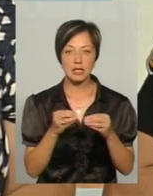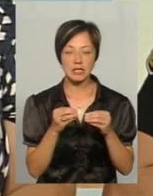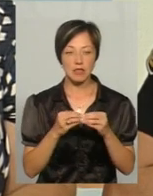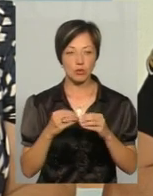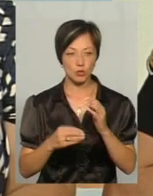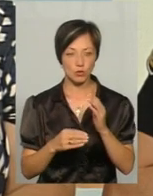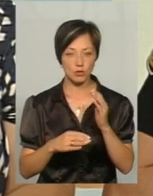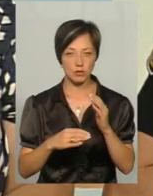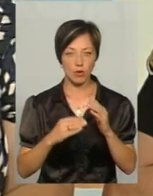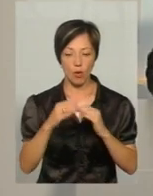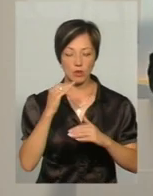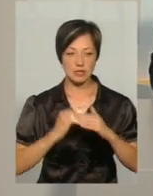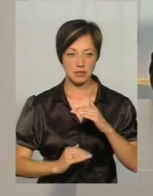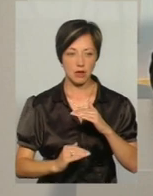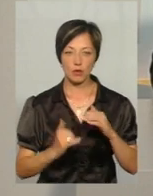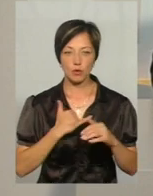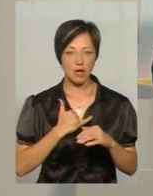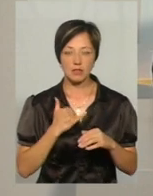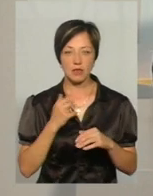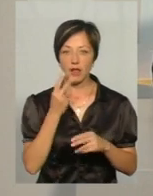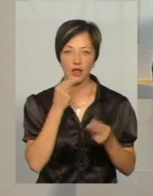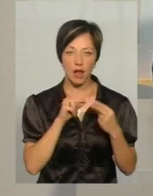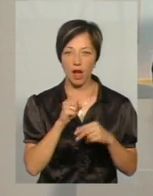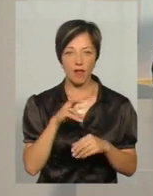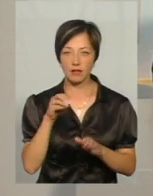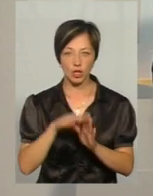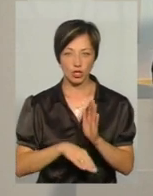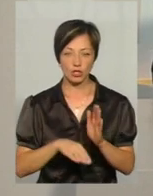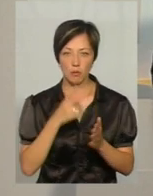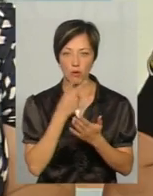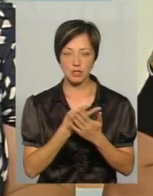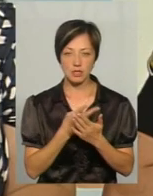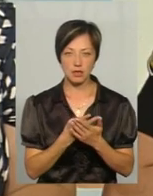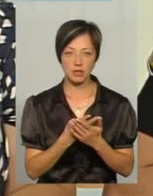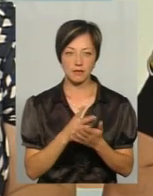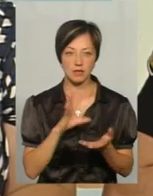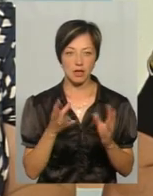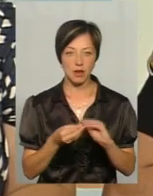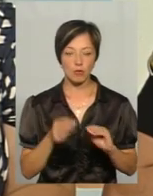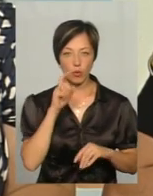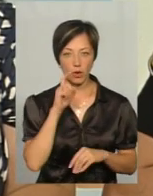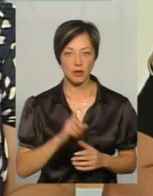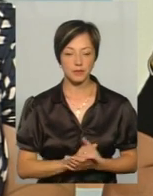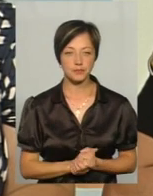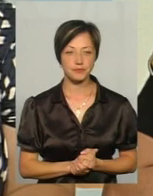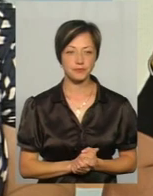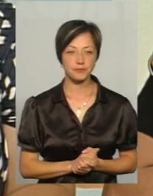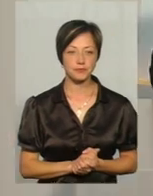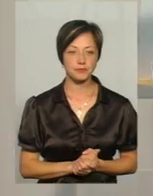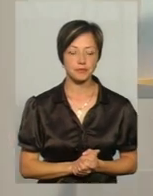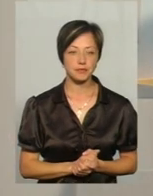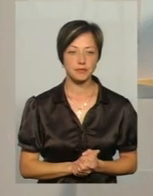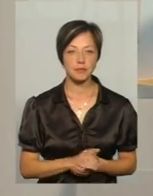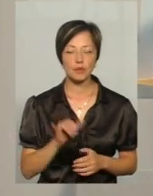кінця. Якби, в нас не найкращі, але не найгірші показники взагалі по Україні. Дякую, пане Тарас.